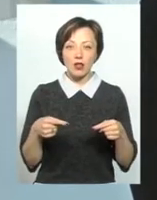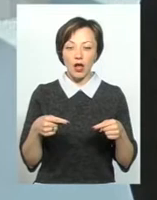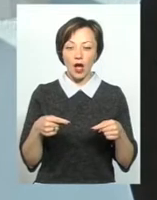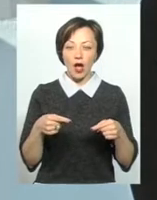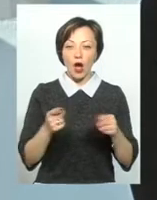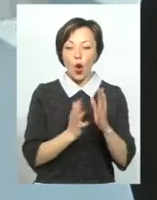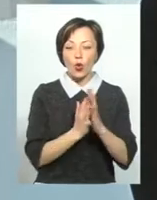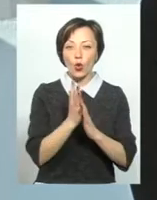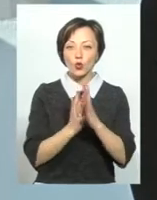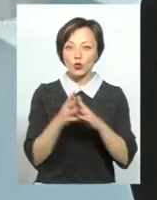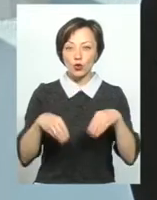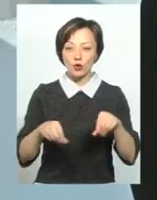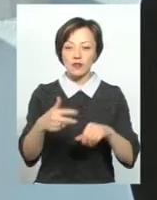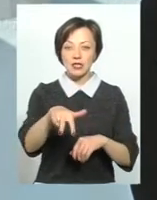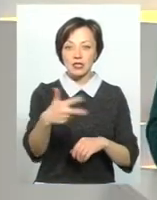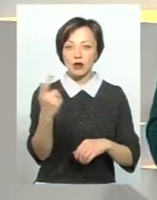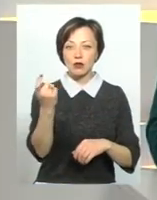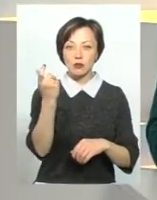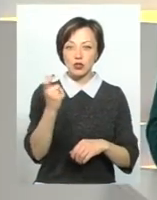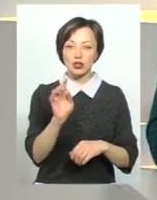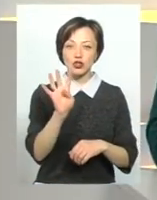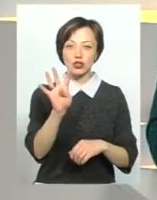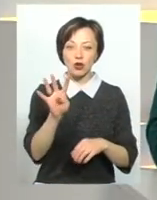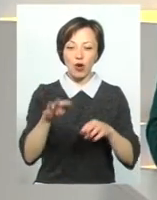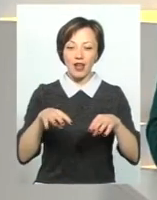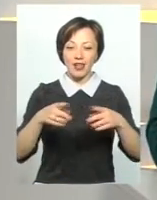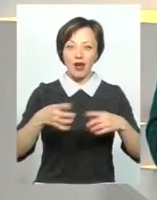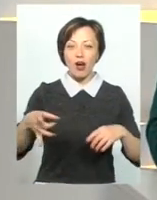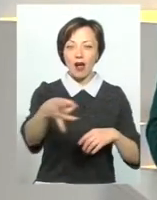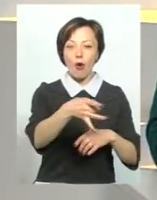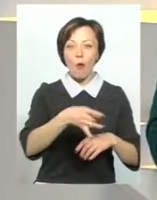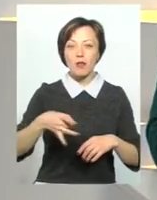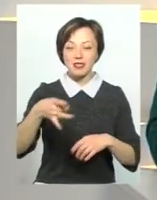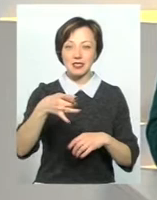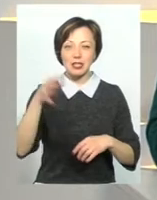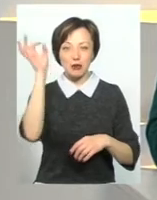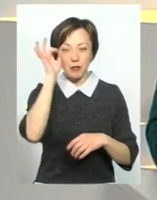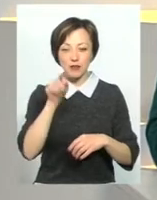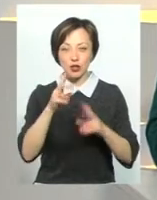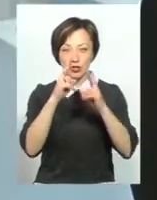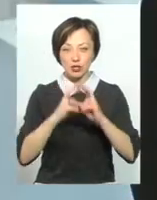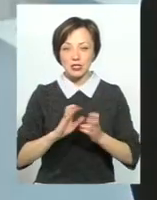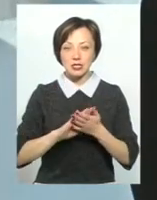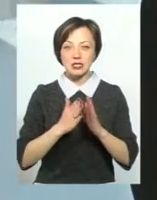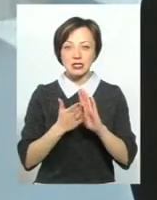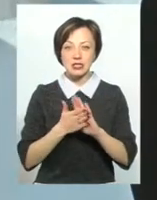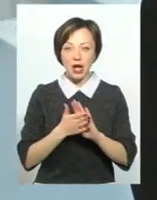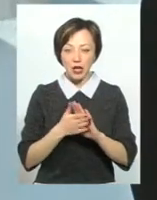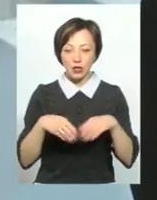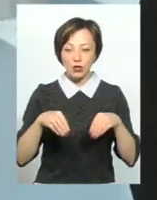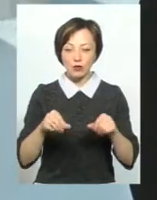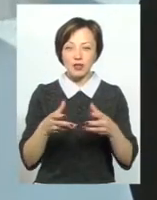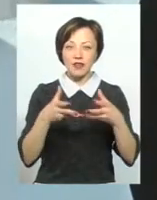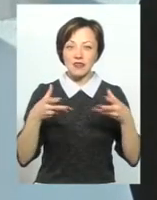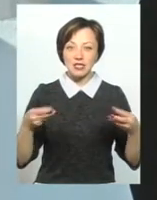ґрунту в 33 господарствах 4 земель Німеччини. Вони досліджували стан мікрофлори ґрунту